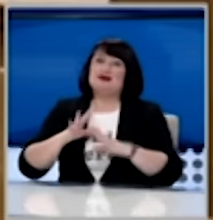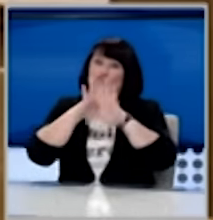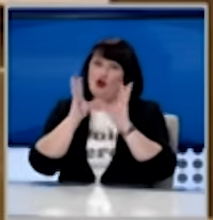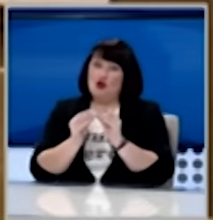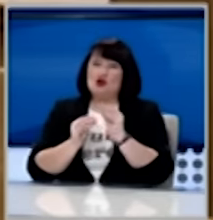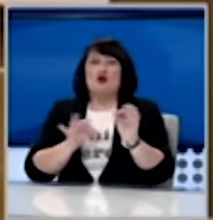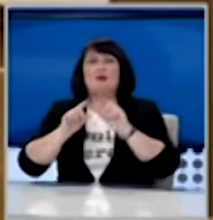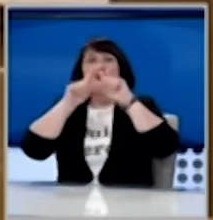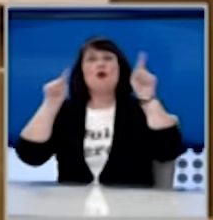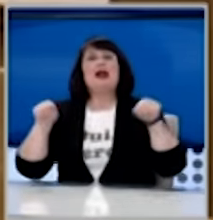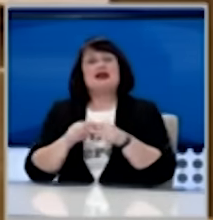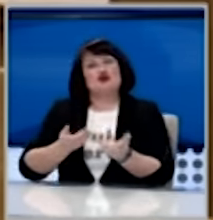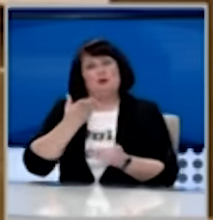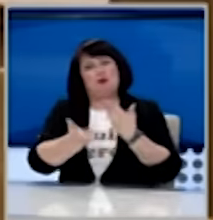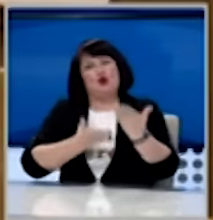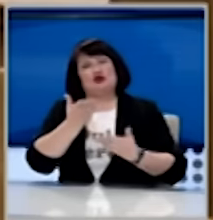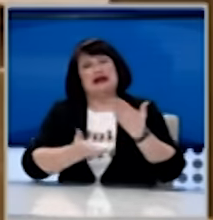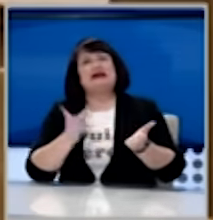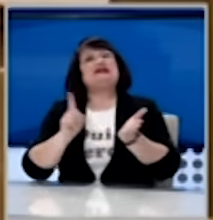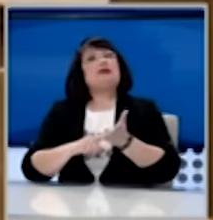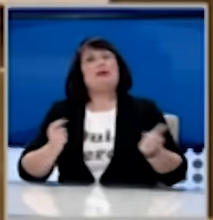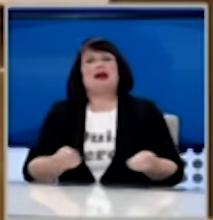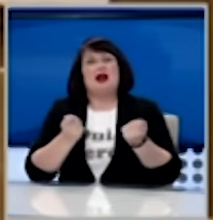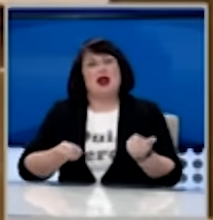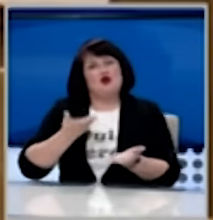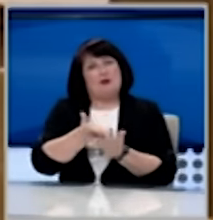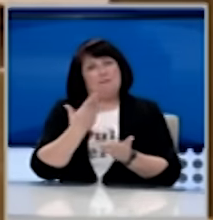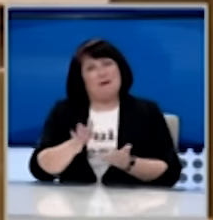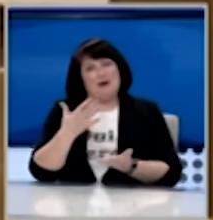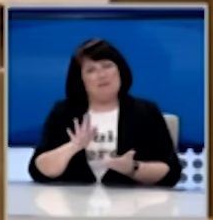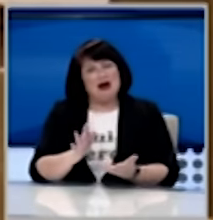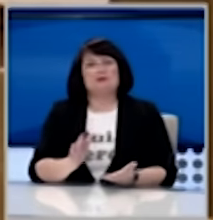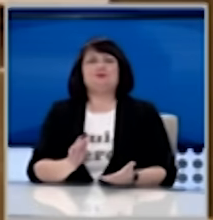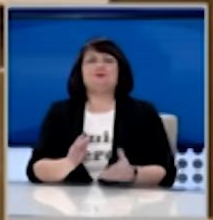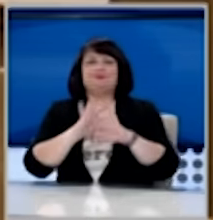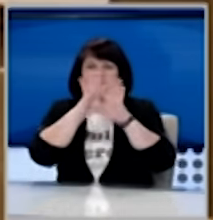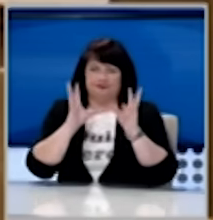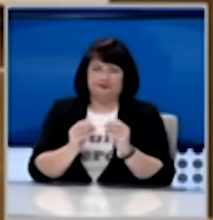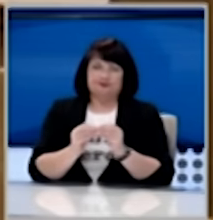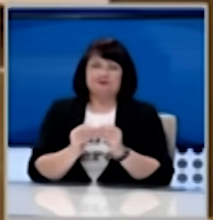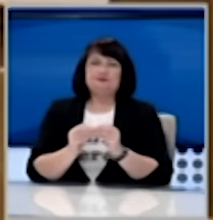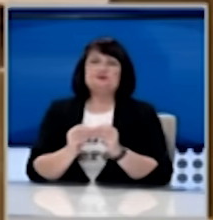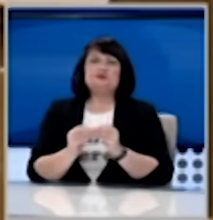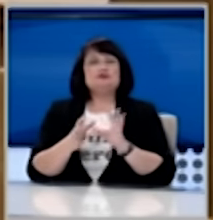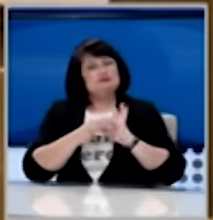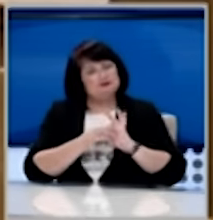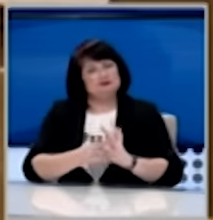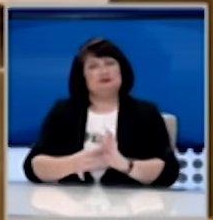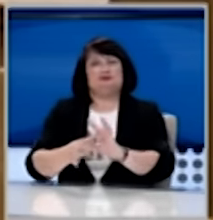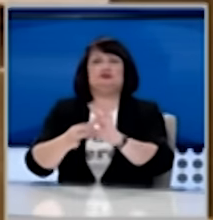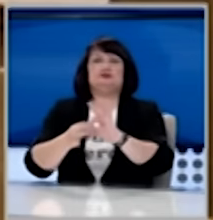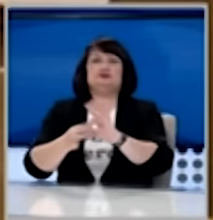ολοκληρωμένο πλαίσιο προτάσεων για το τι πρέπει να γίνει και βέβαια για όλα αυτά θα συνεχίσουμε να